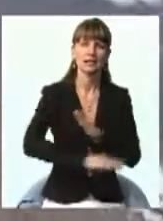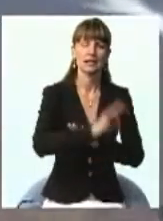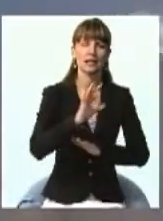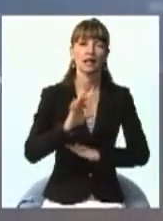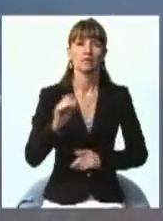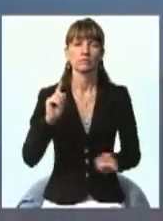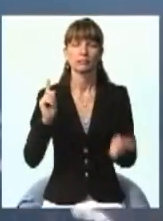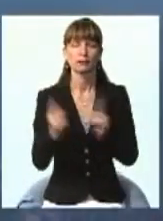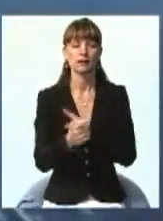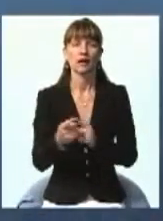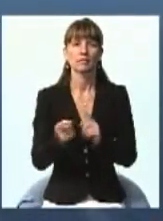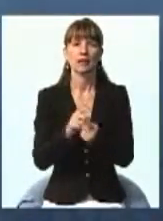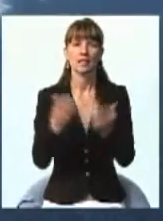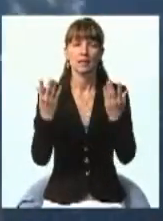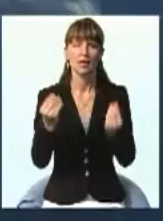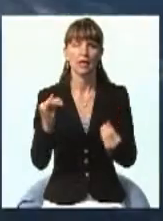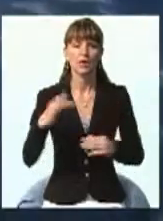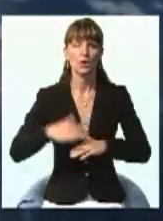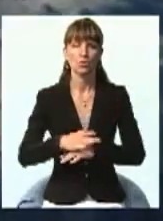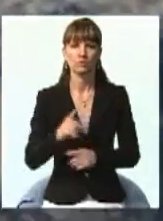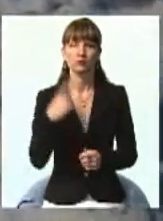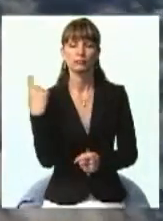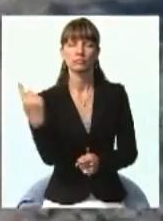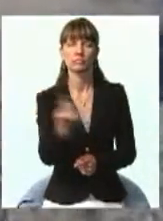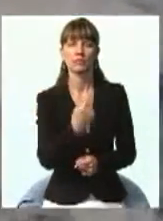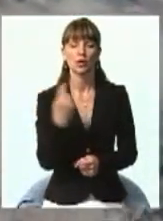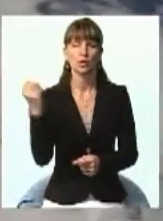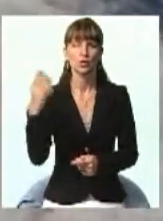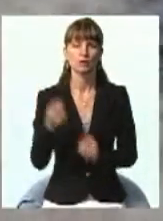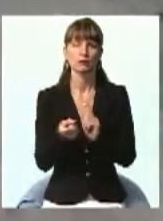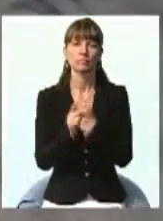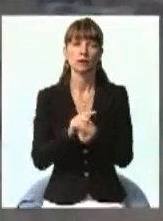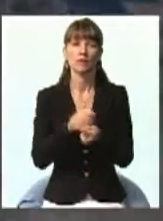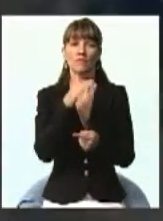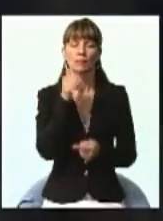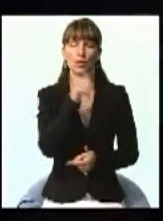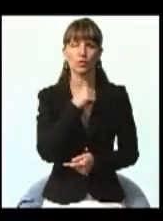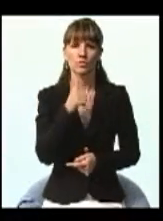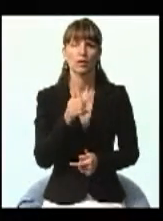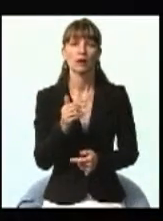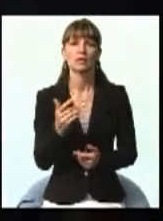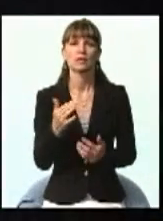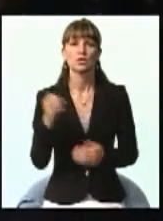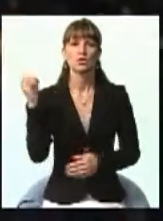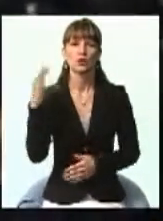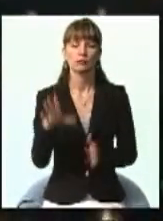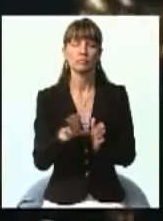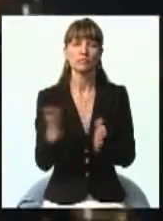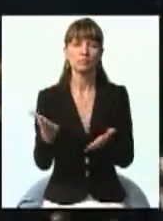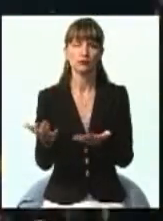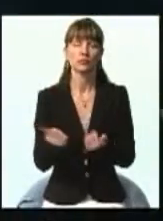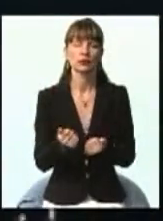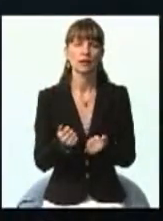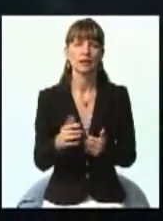зміну дня і ночі, а обертання навколо Сонця – зміну пір року. Кількість сонячної енергії, яку отримують